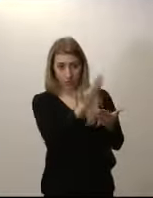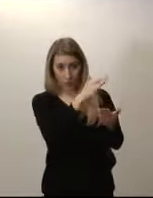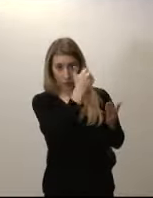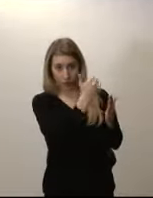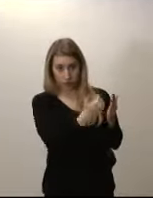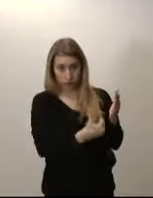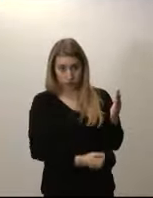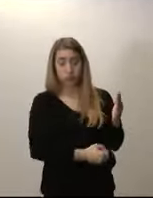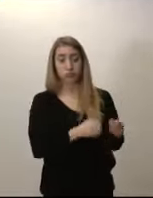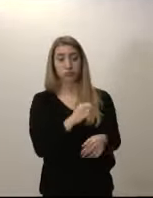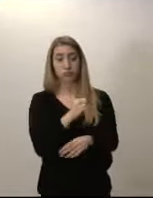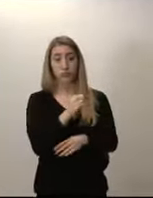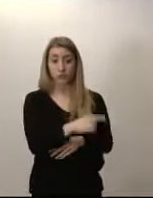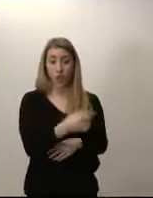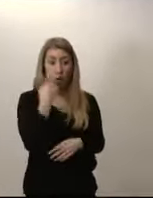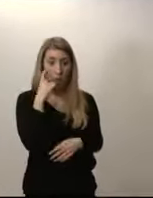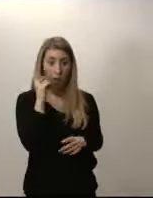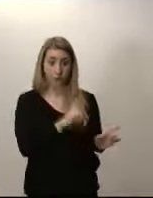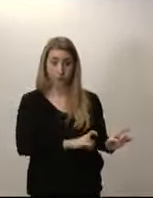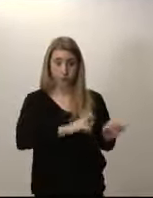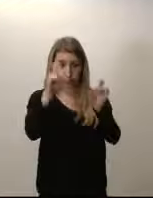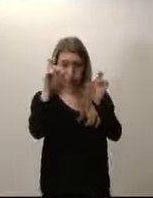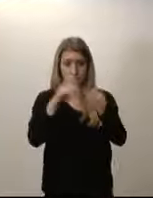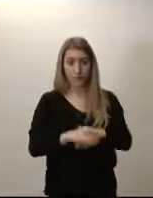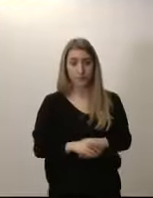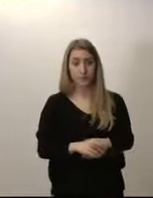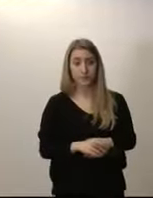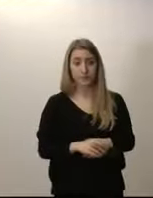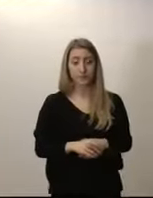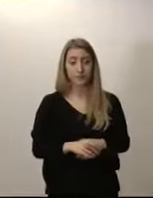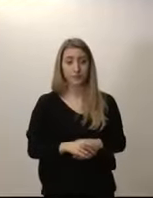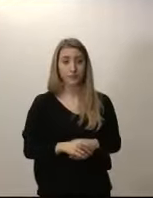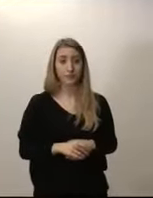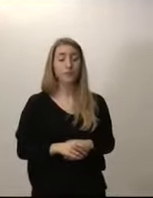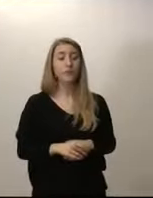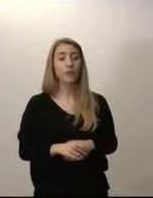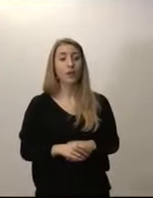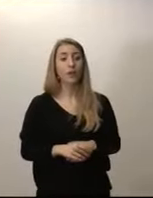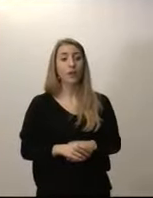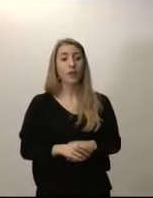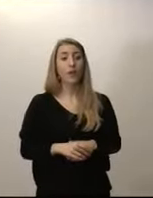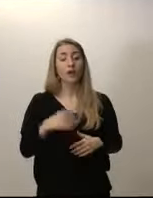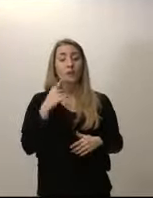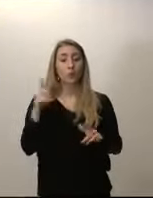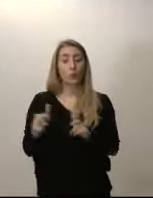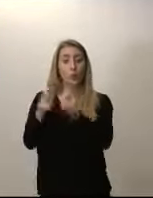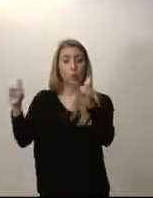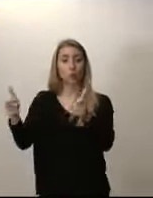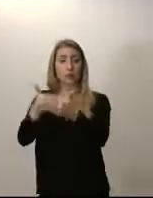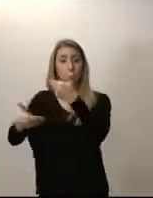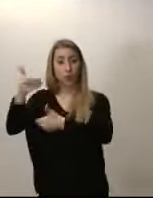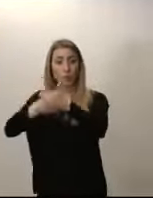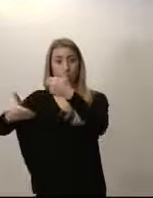c'est un poste nettement en augmentation. Ça correspond à, notamment, la participation des promoteurs aux travaux. Lorsque,